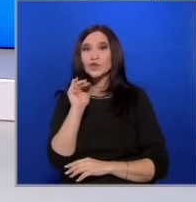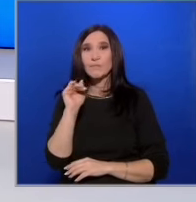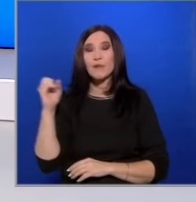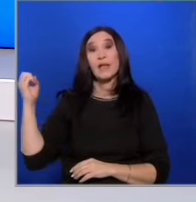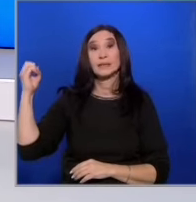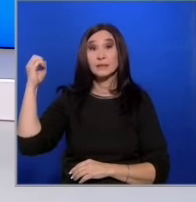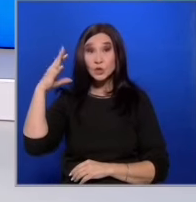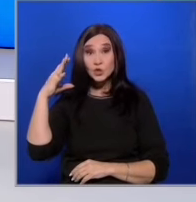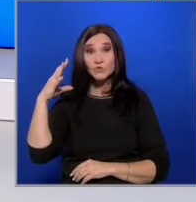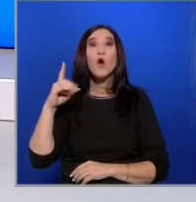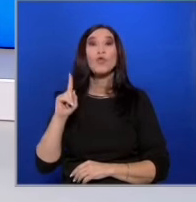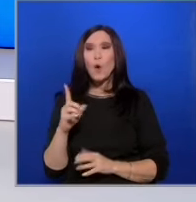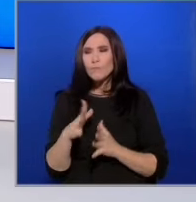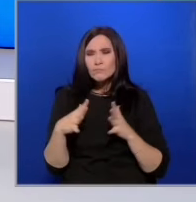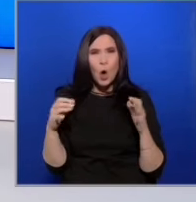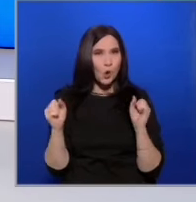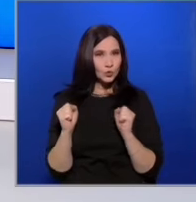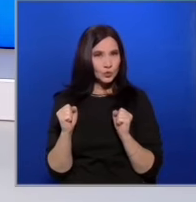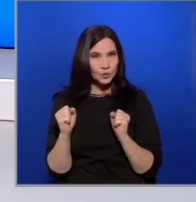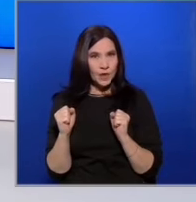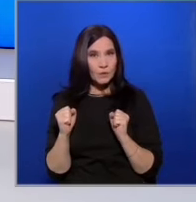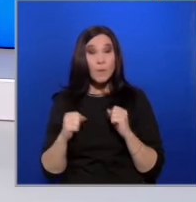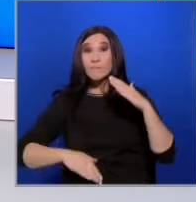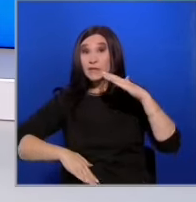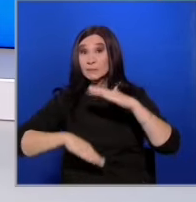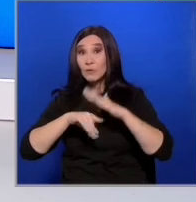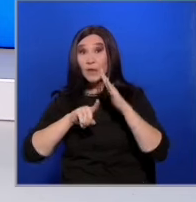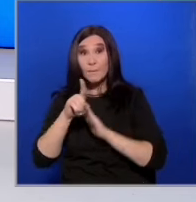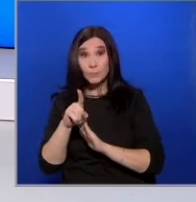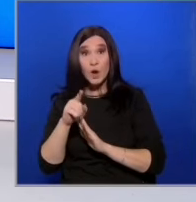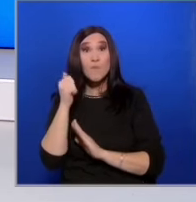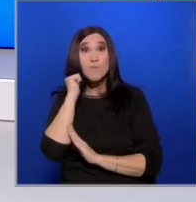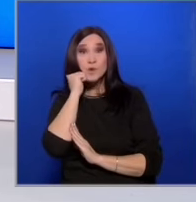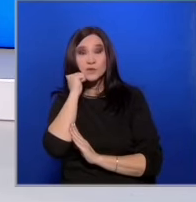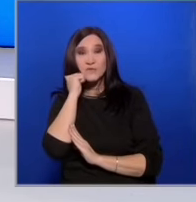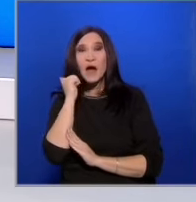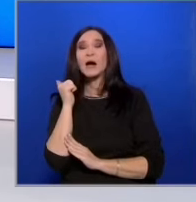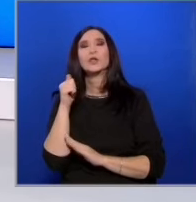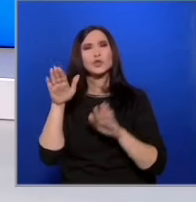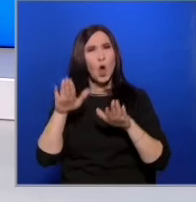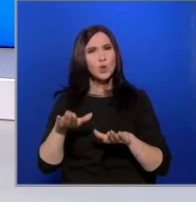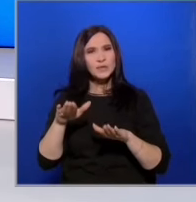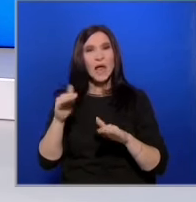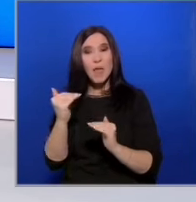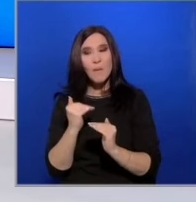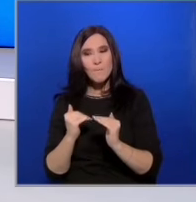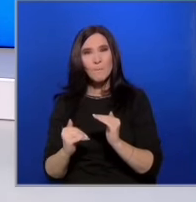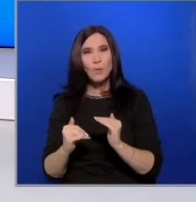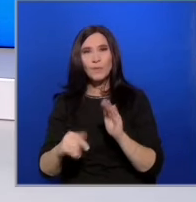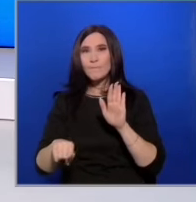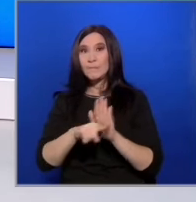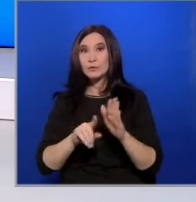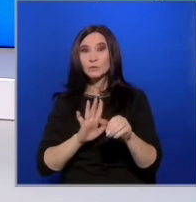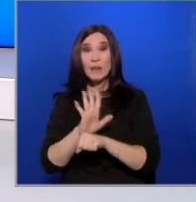слънчево но много студено максималната температура в москва ще остане под